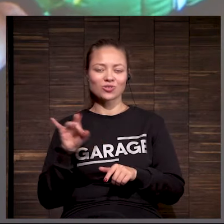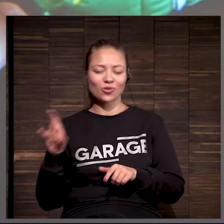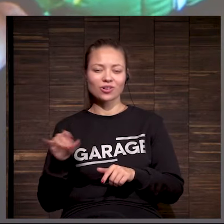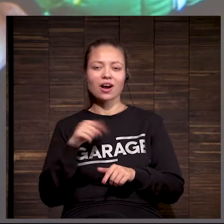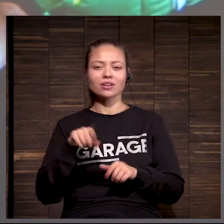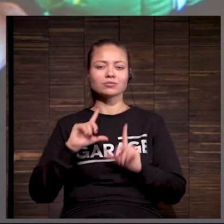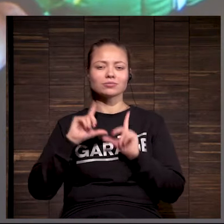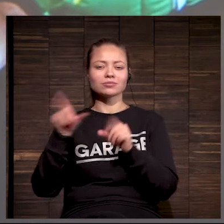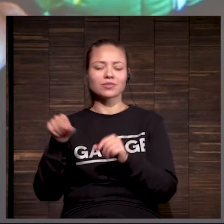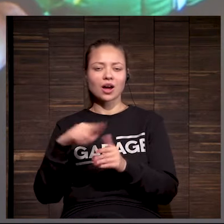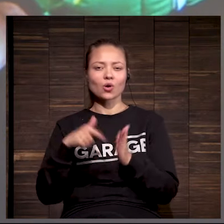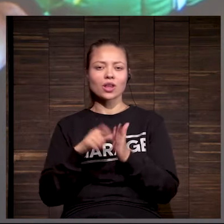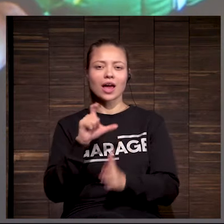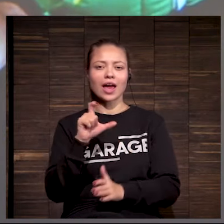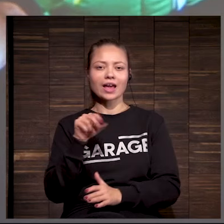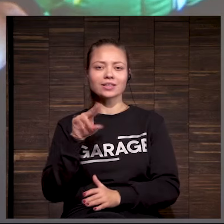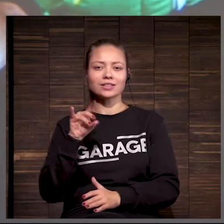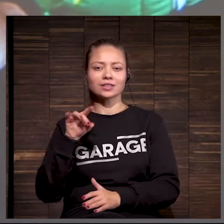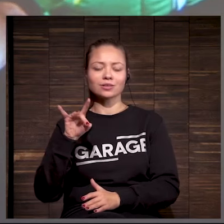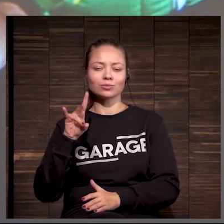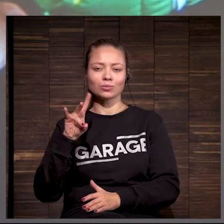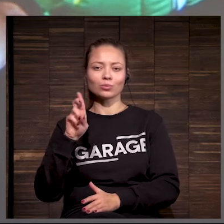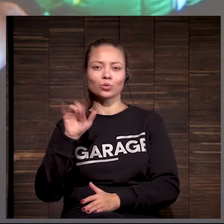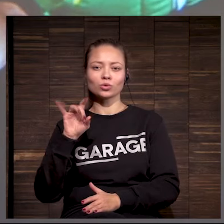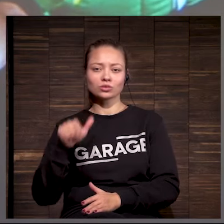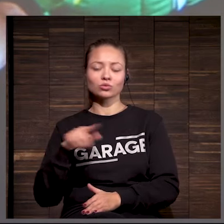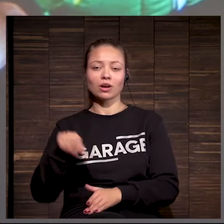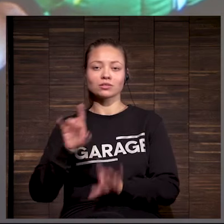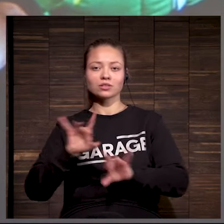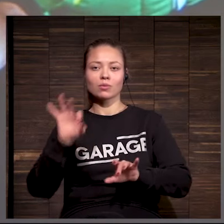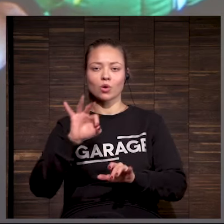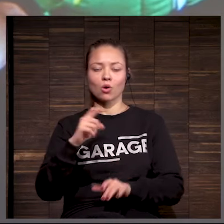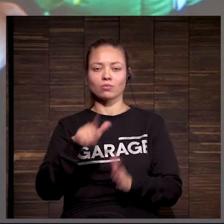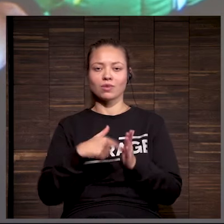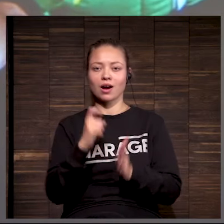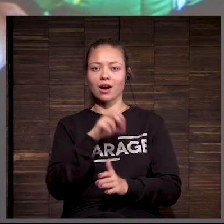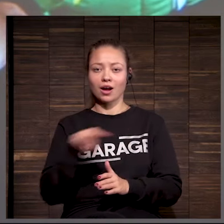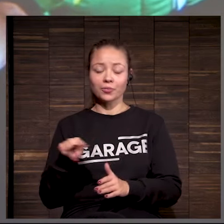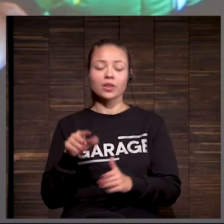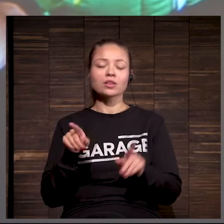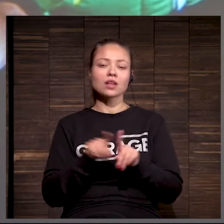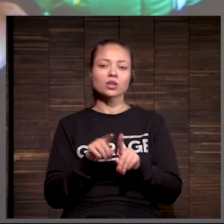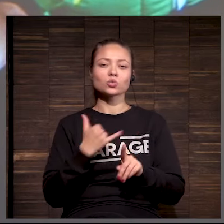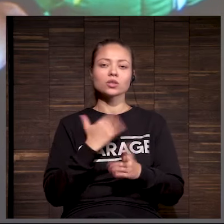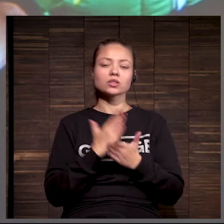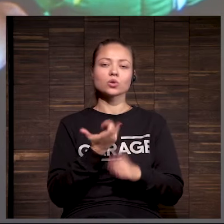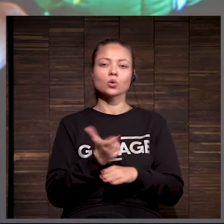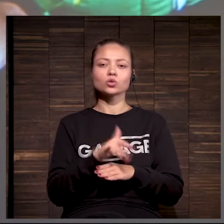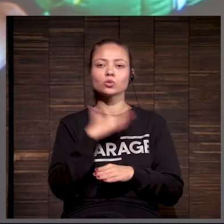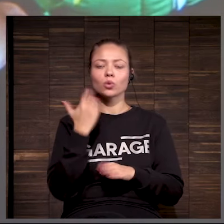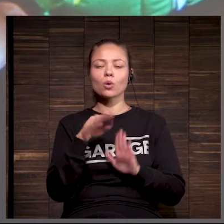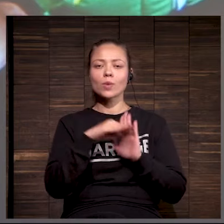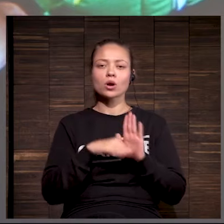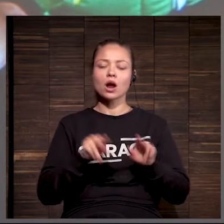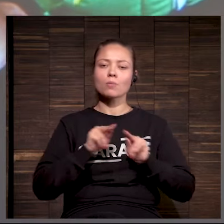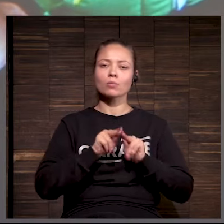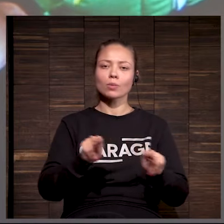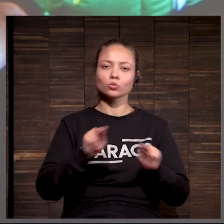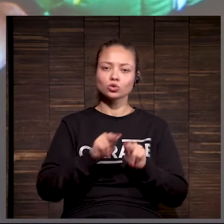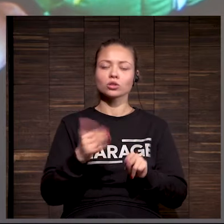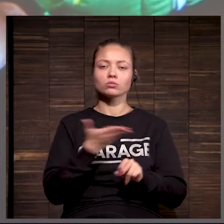рассказали про а также у нас есть очень много программ обучения мы работаем